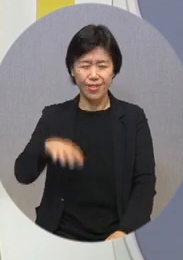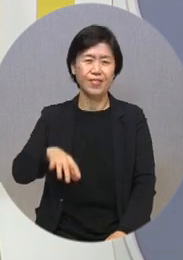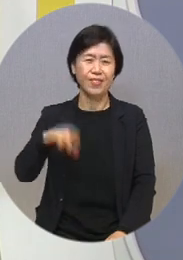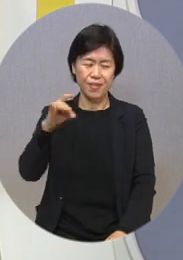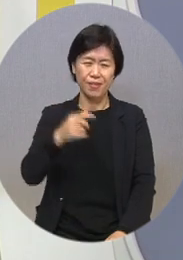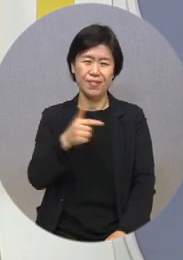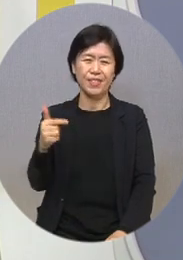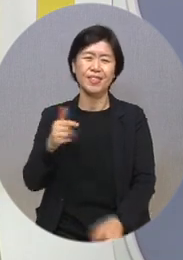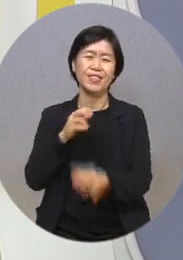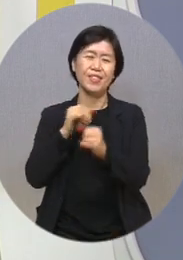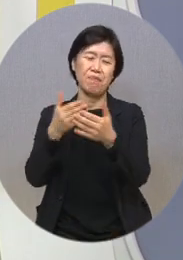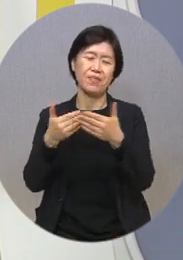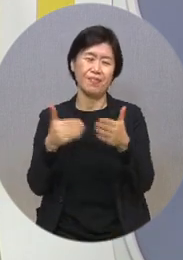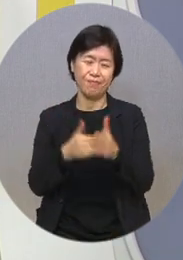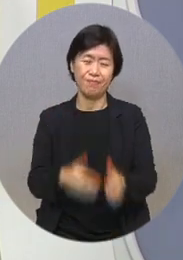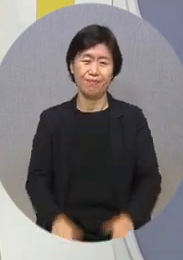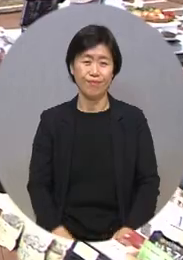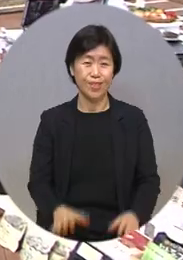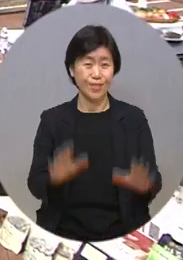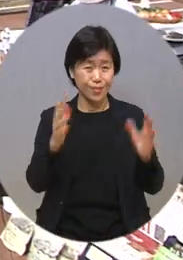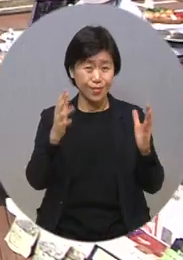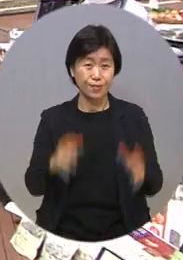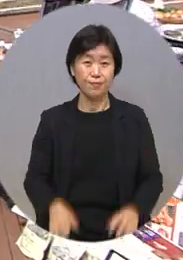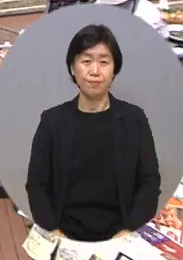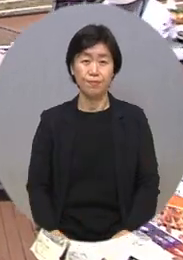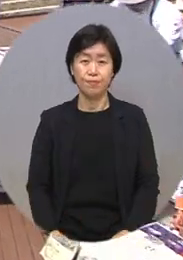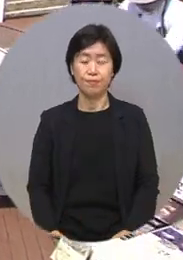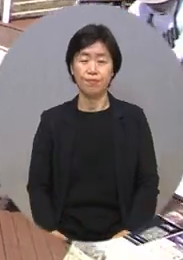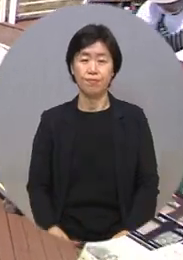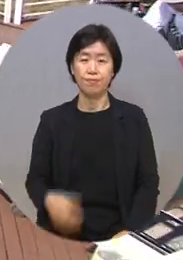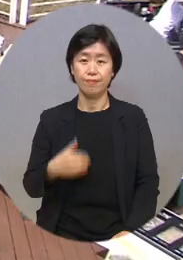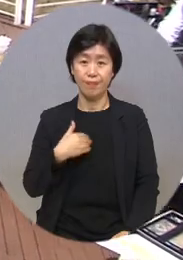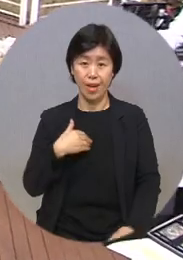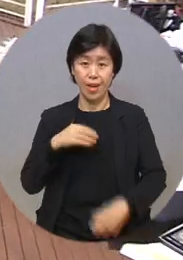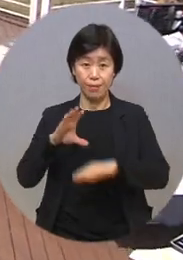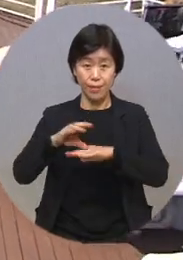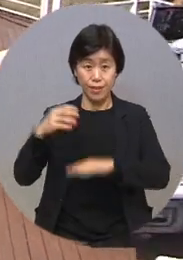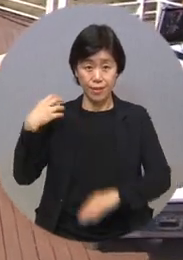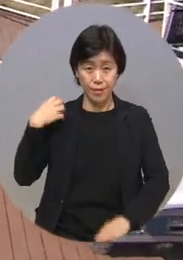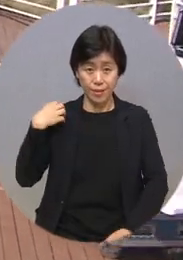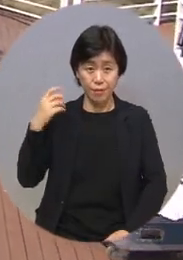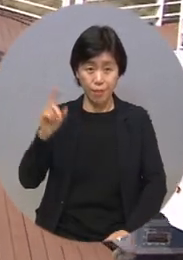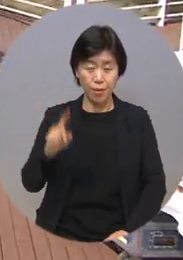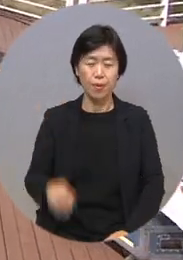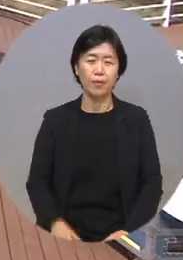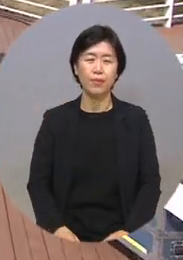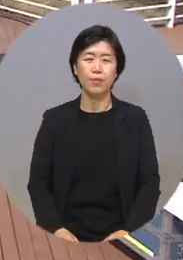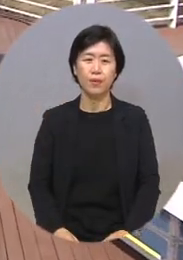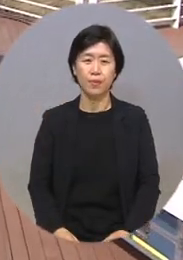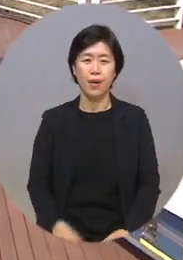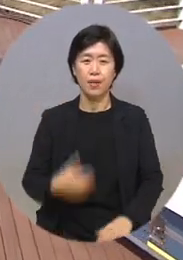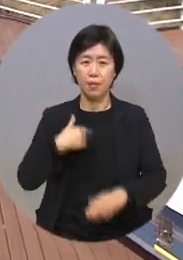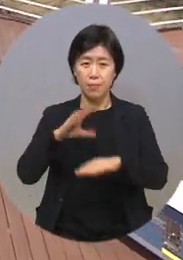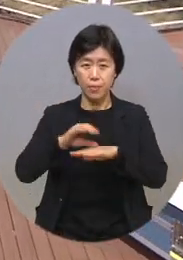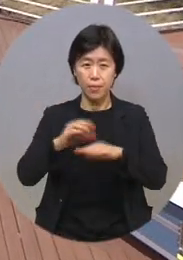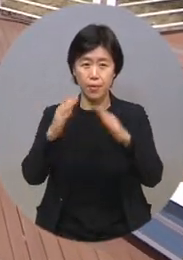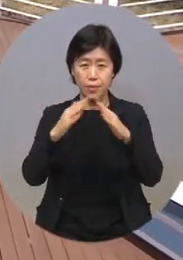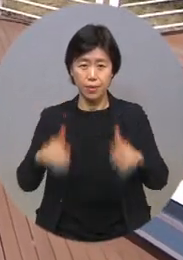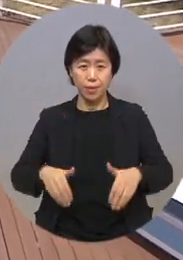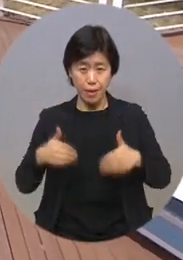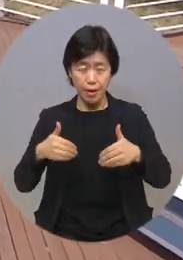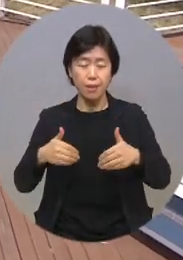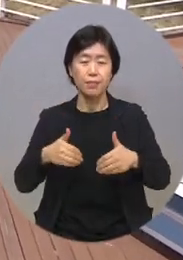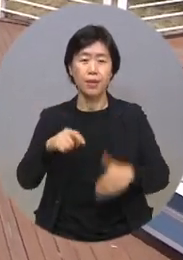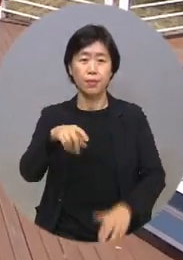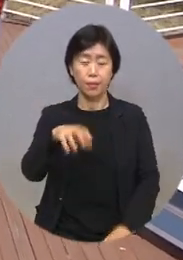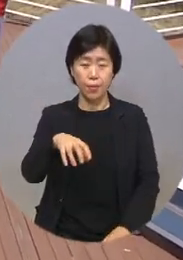큰 상입니다. 왜냐하면 저희가 진행하고 있는 이 국민안내양 TV와 전남도청에서 운영하는 이